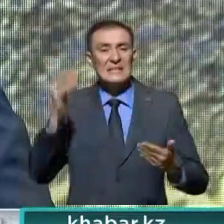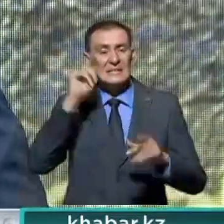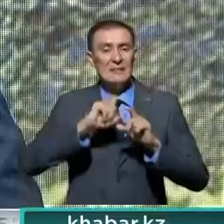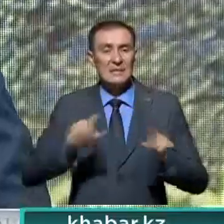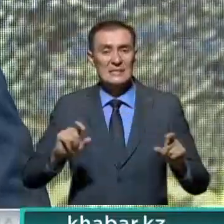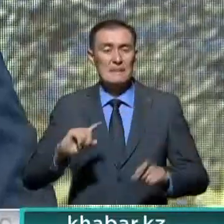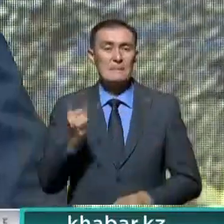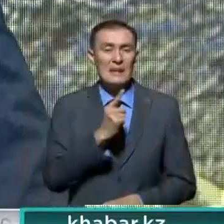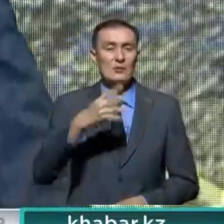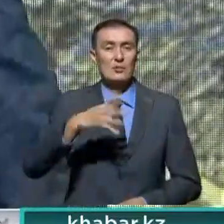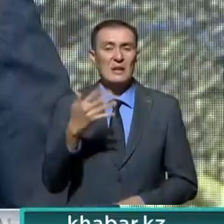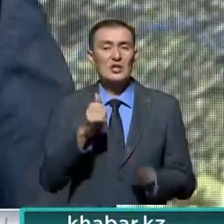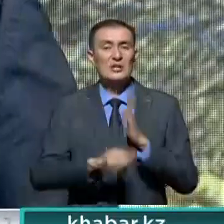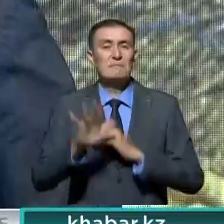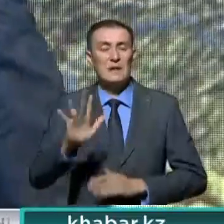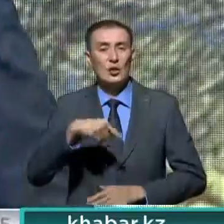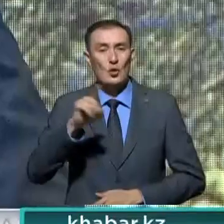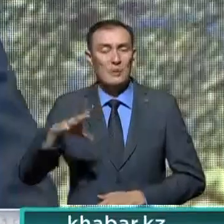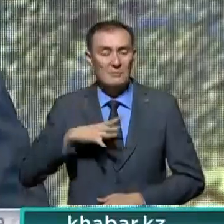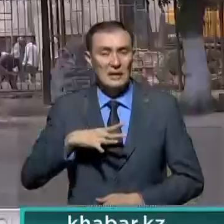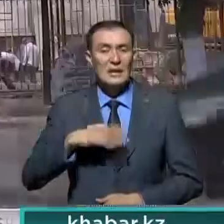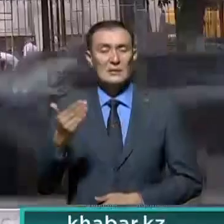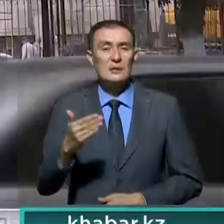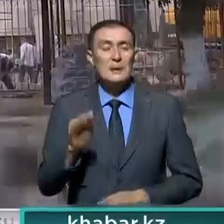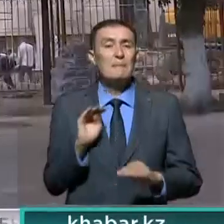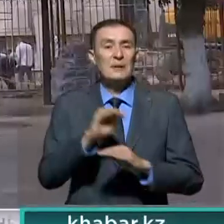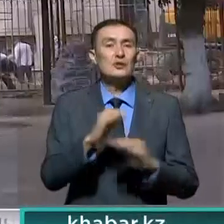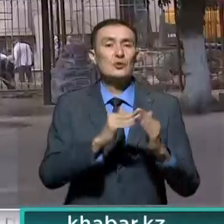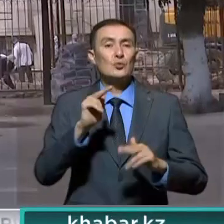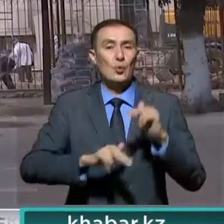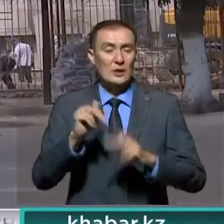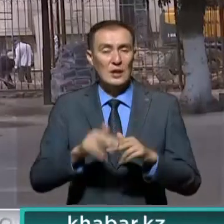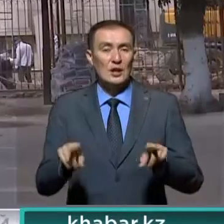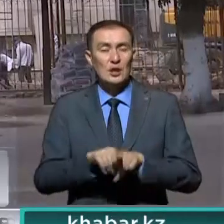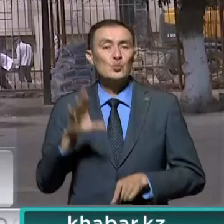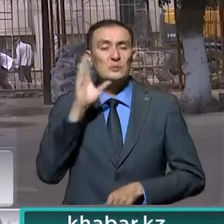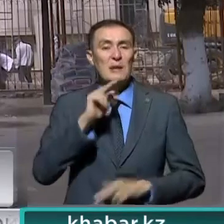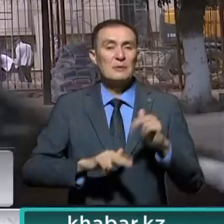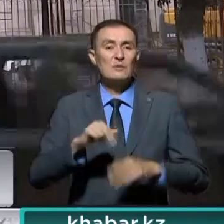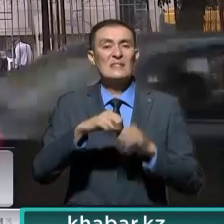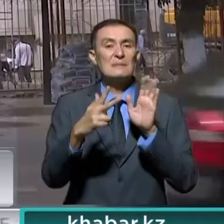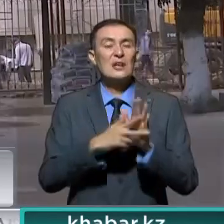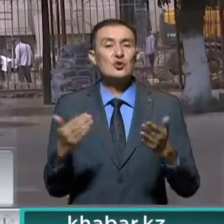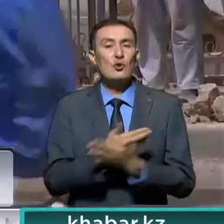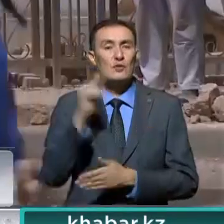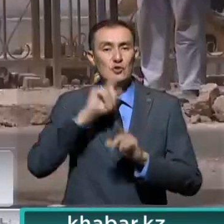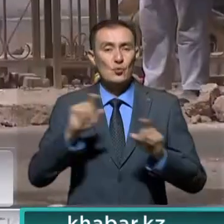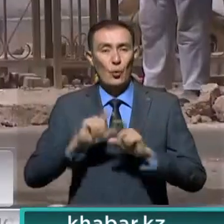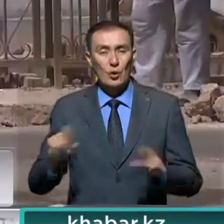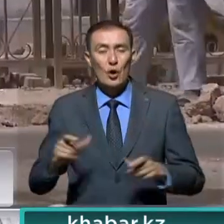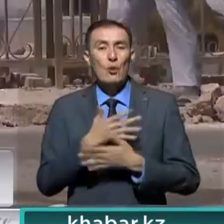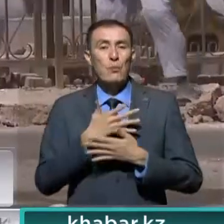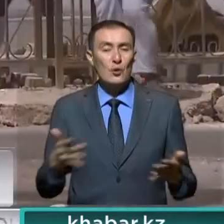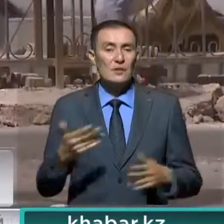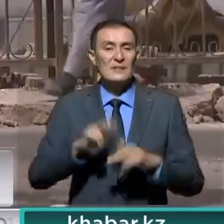гимназиях в 1-й, 45-й и 65-й. Там сделали пристройки. В этом году в городе успели построить 18 новых школ. Большую часть